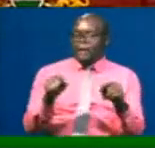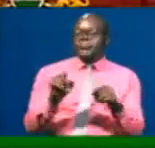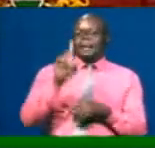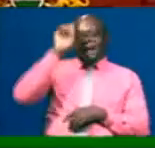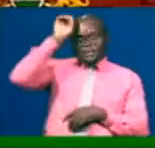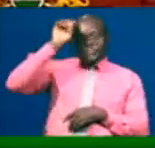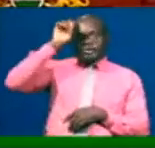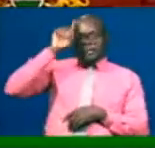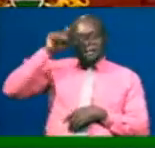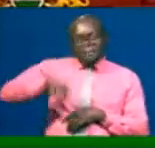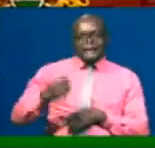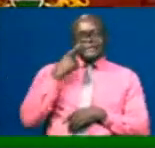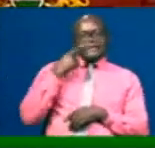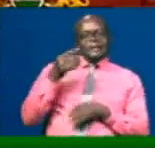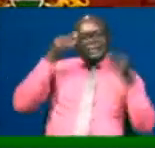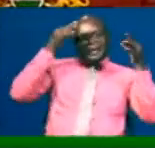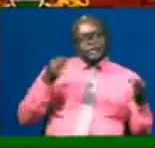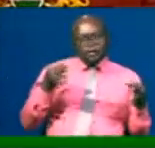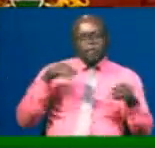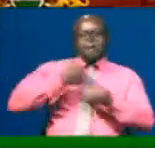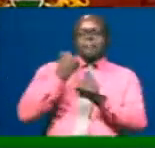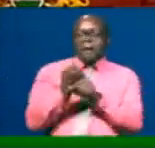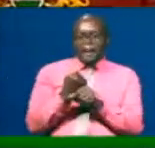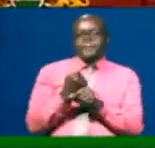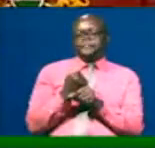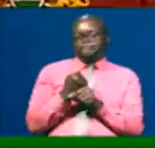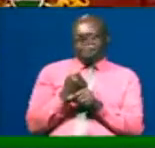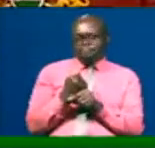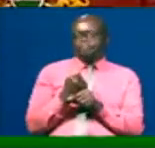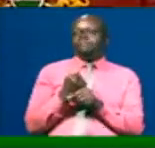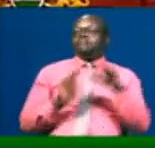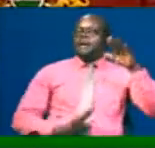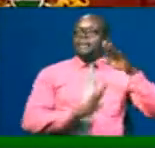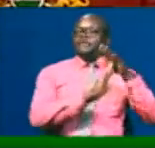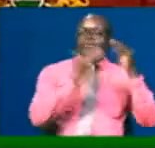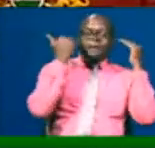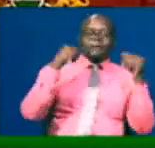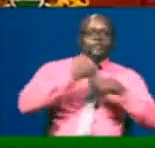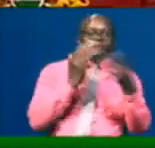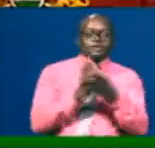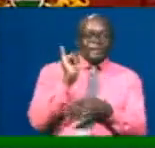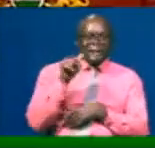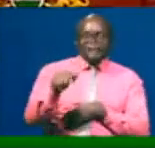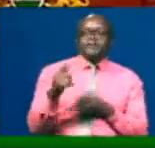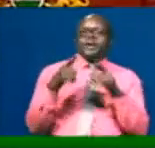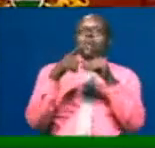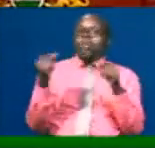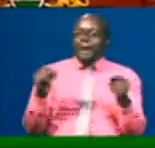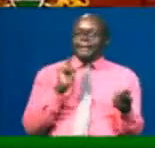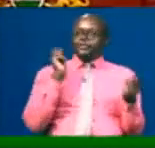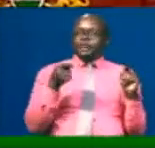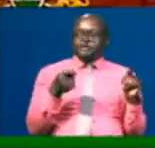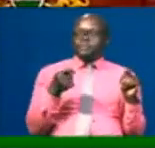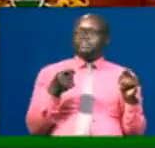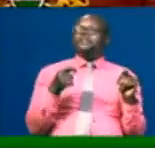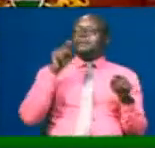General aangalie maamuzi yale yaliyofanywa na Mahakama Kuu na kuhakikisha kwamba hayo maneno yamebatilishwa na